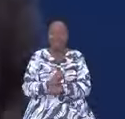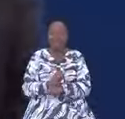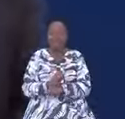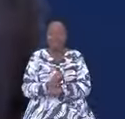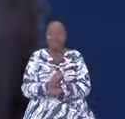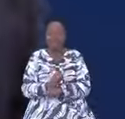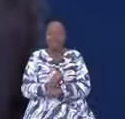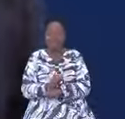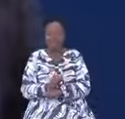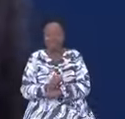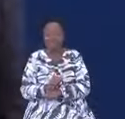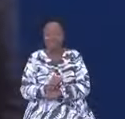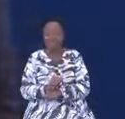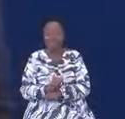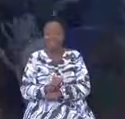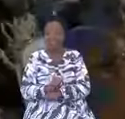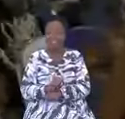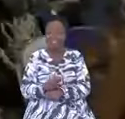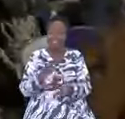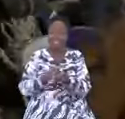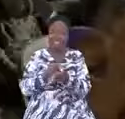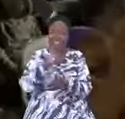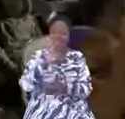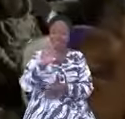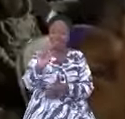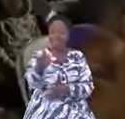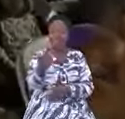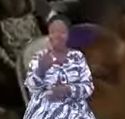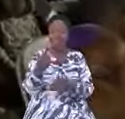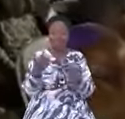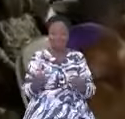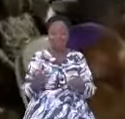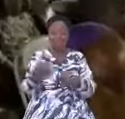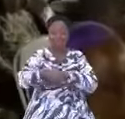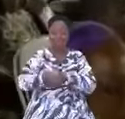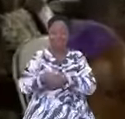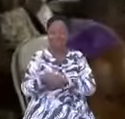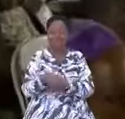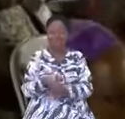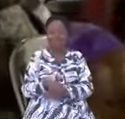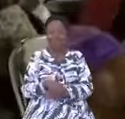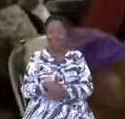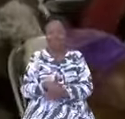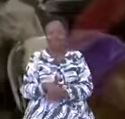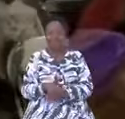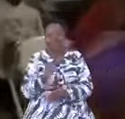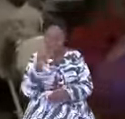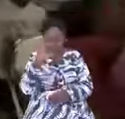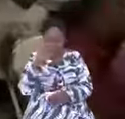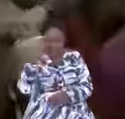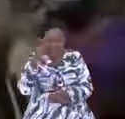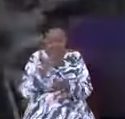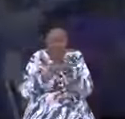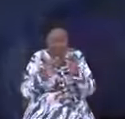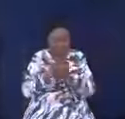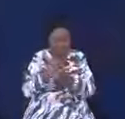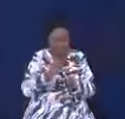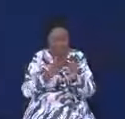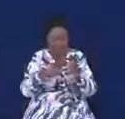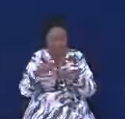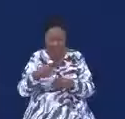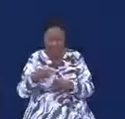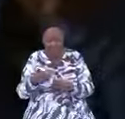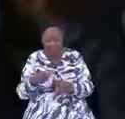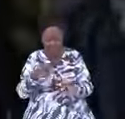soir je cherche la personne dont je parle là bas j'ai dit c'est un doux ce soir